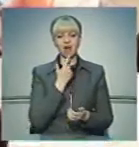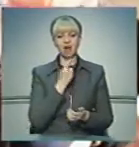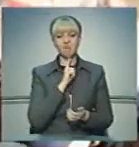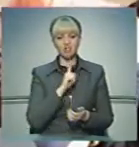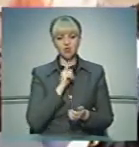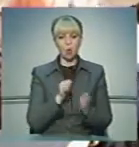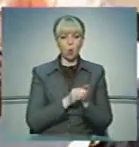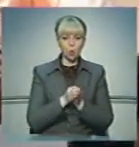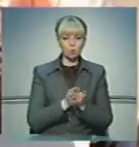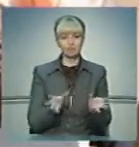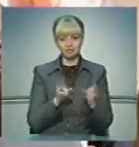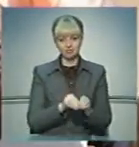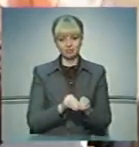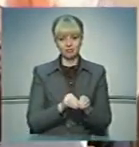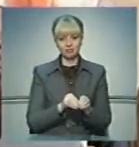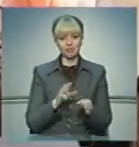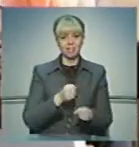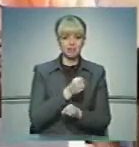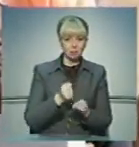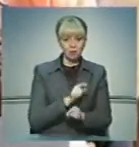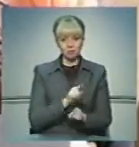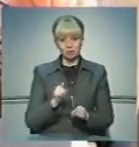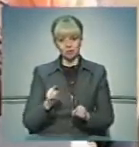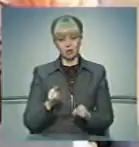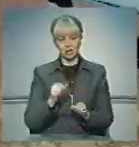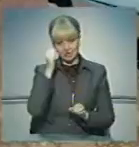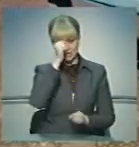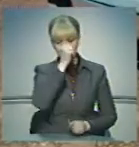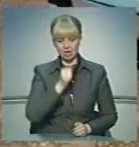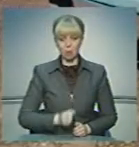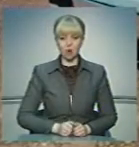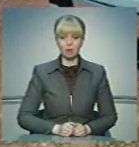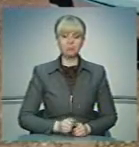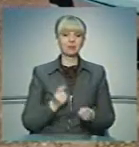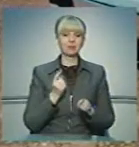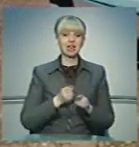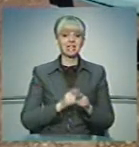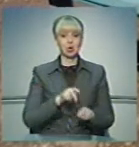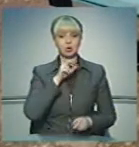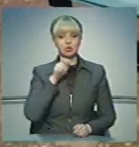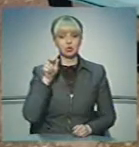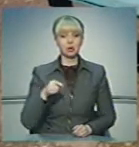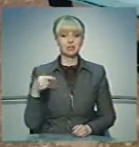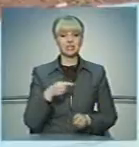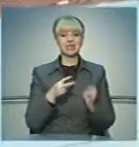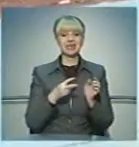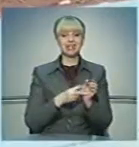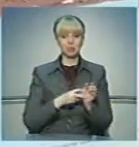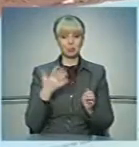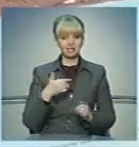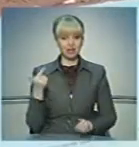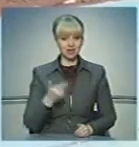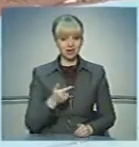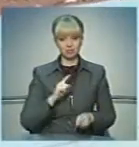огурчик, то закриваєш осінь, то на зиму. Для цього чернівчанина 1750